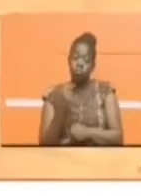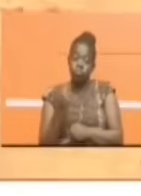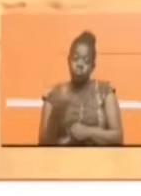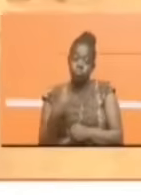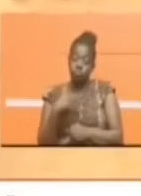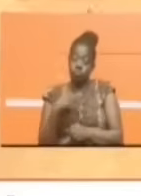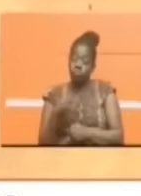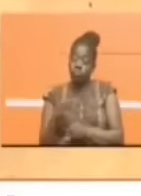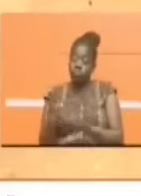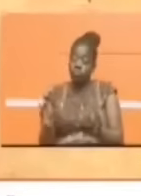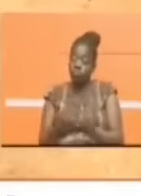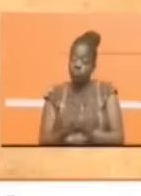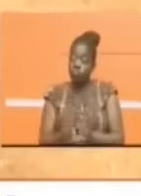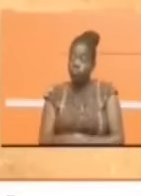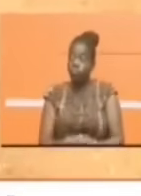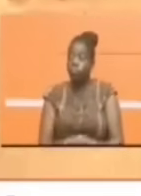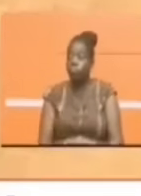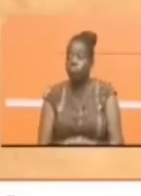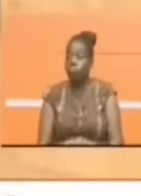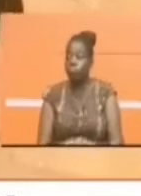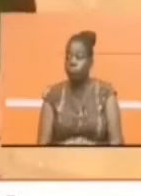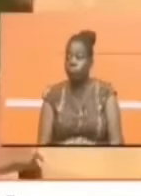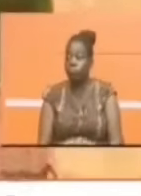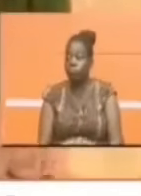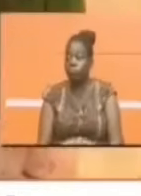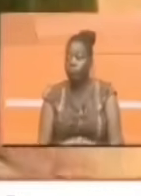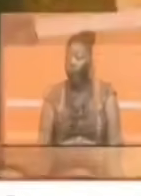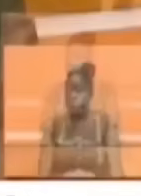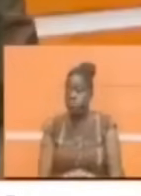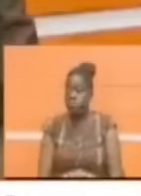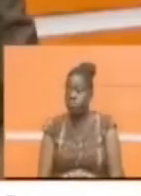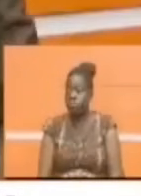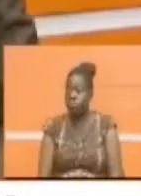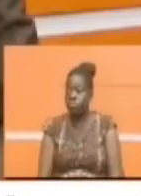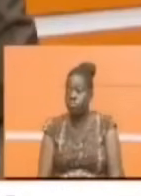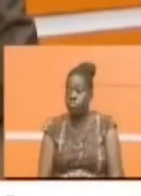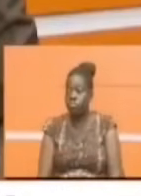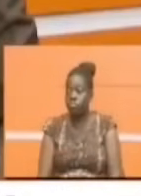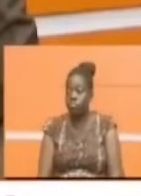engoye. Kibuuka Lumu yakusakidde gwe nokulabukedde TV.